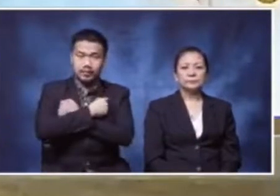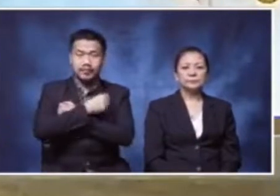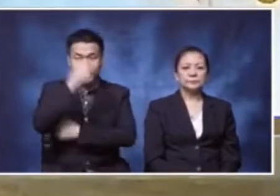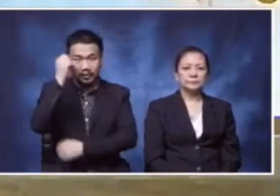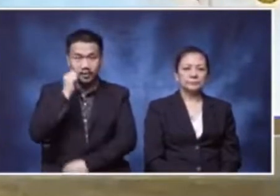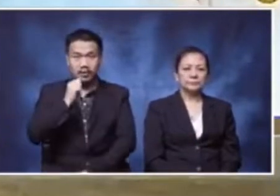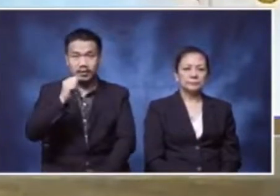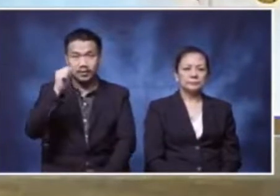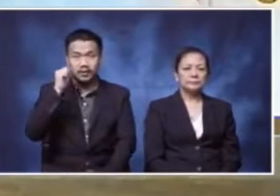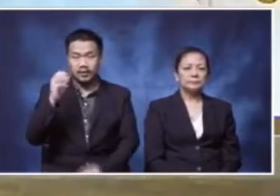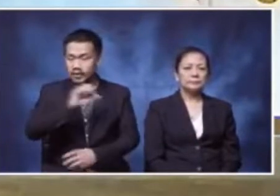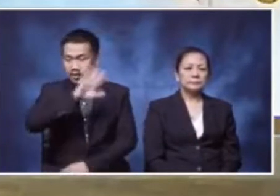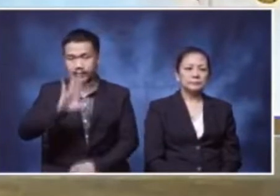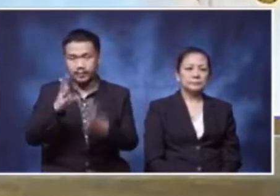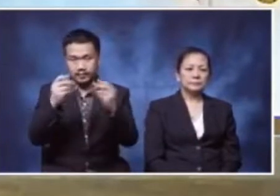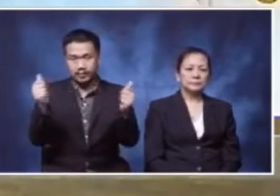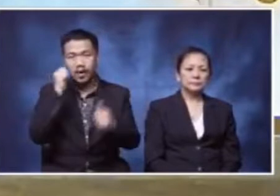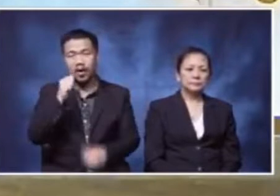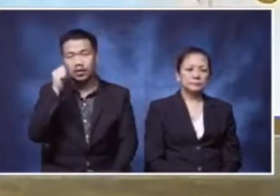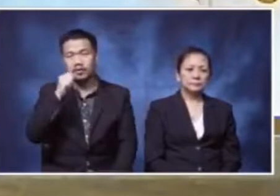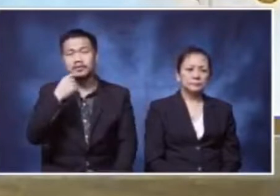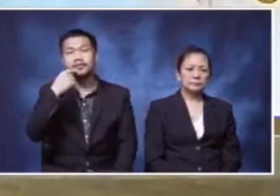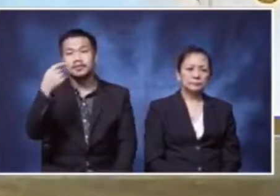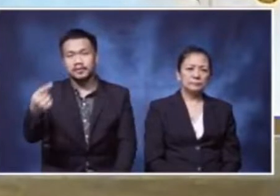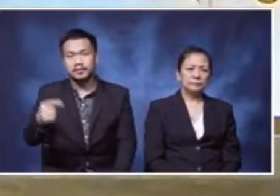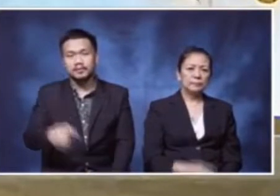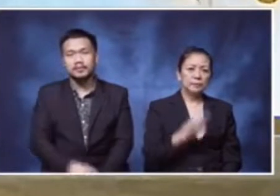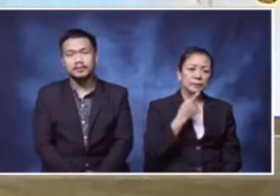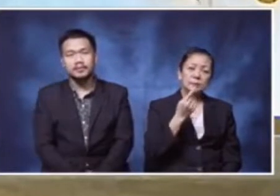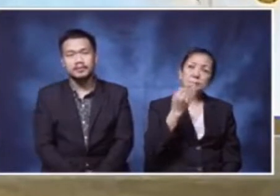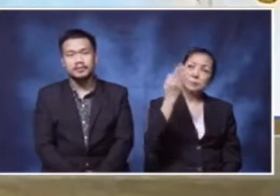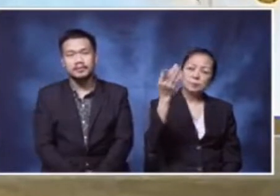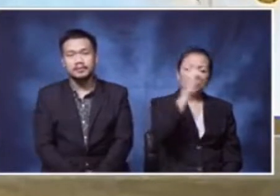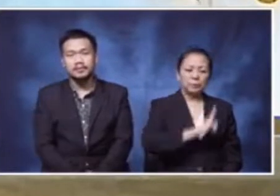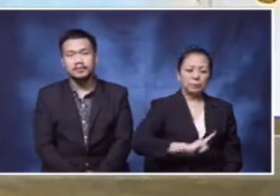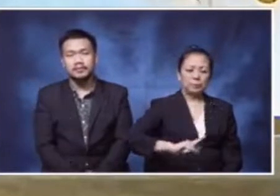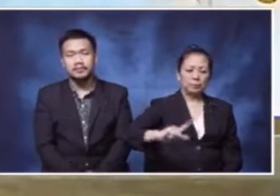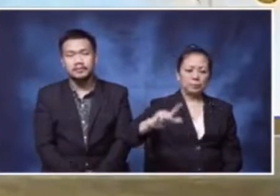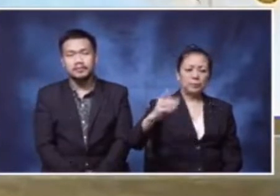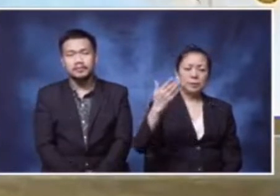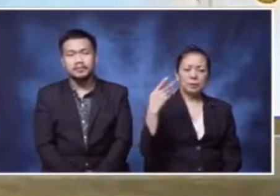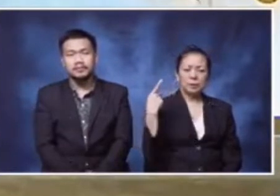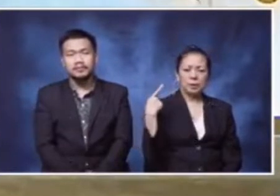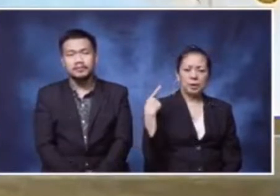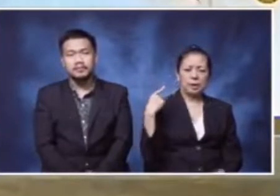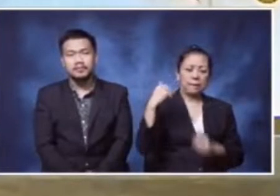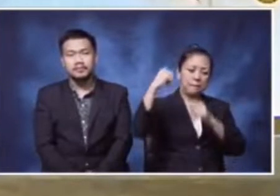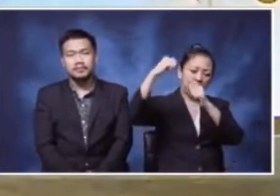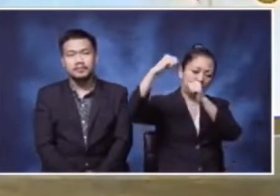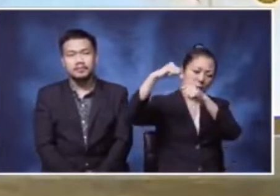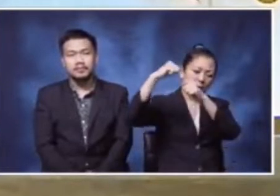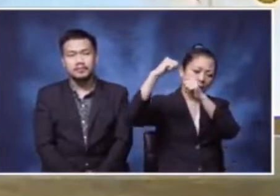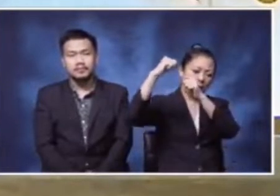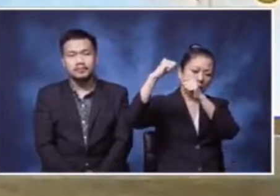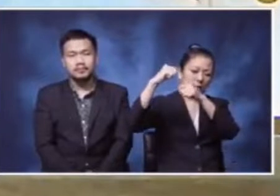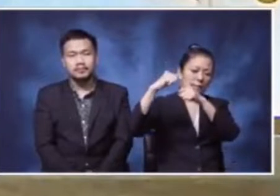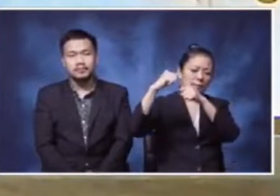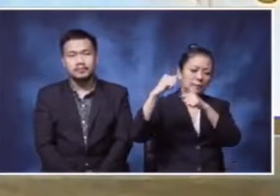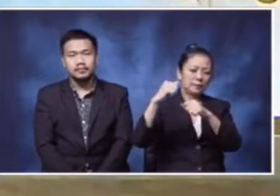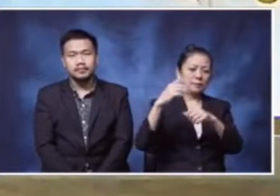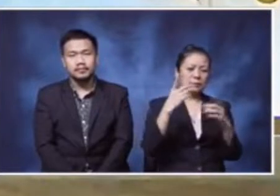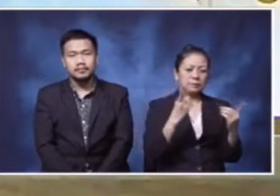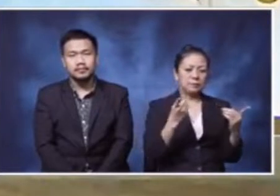kong sasambitin. Sabi mo, Poon, ikaw ay may tipan na iyong ginawa kay